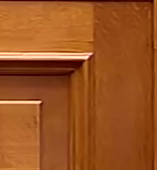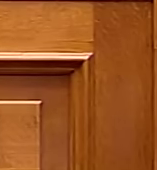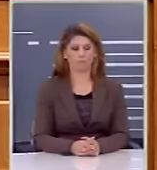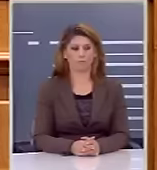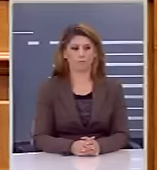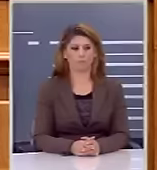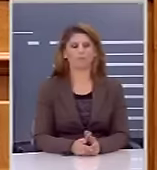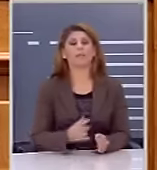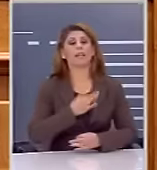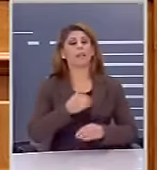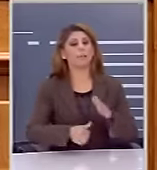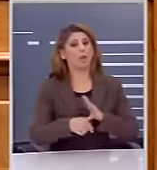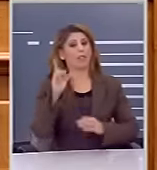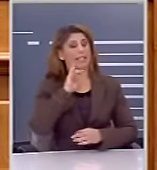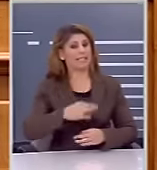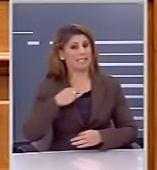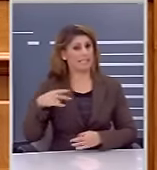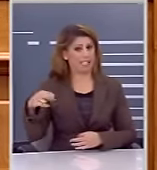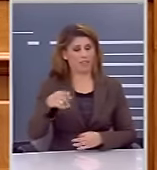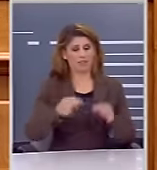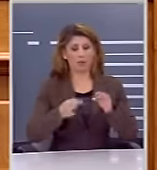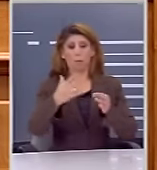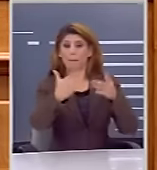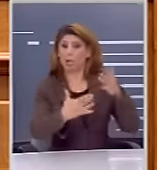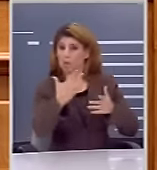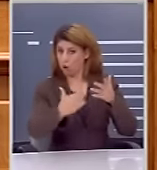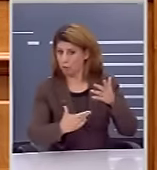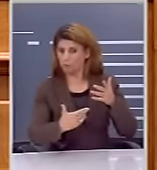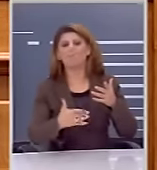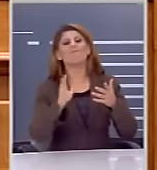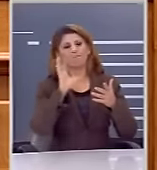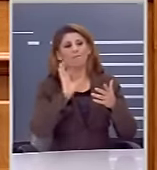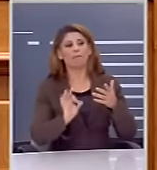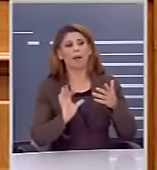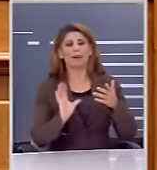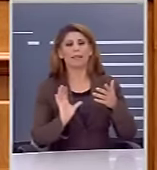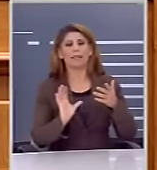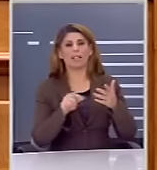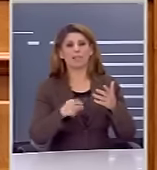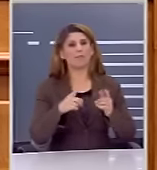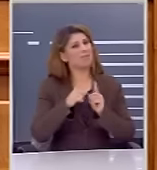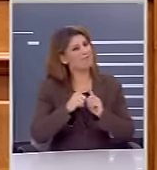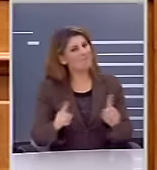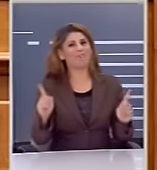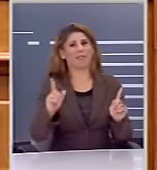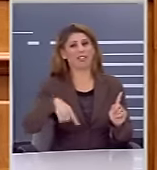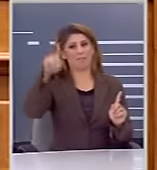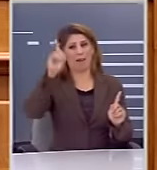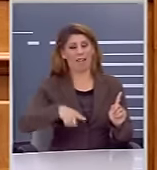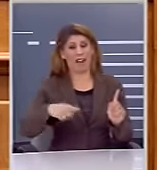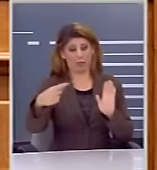συζητούμε τον προϋπολογισμό και είναι πράγματι μια ιδιαίτερη μέρα σήμερα. Από